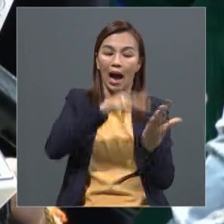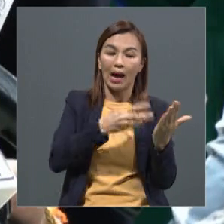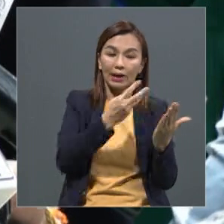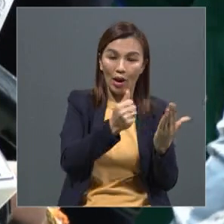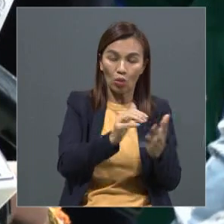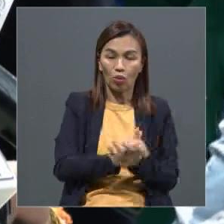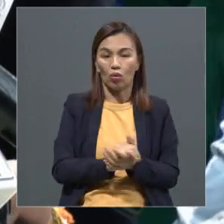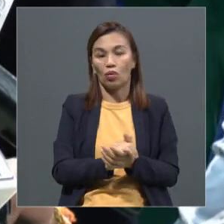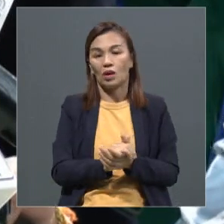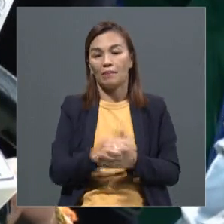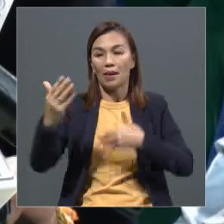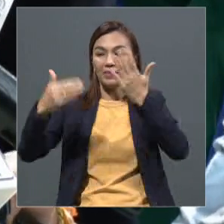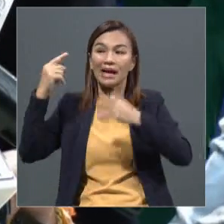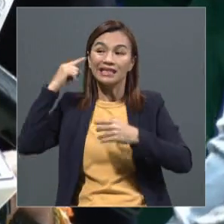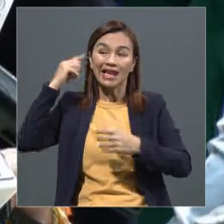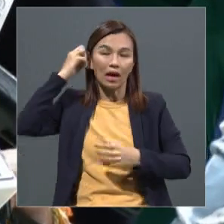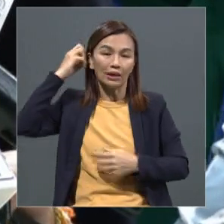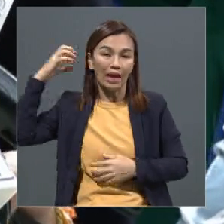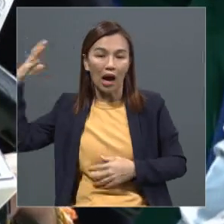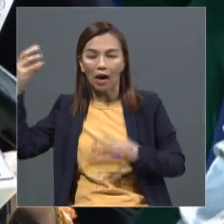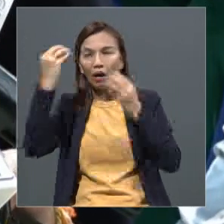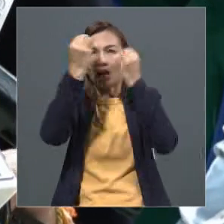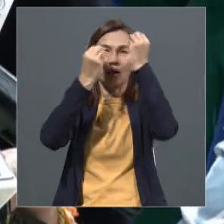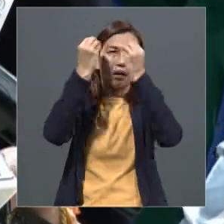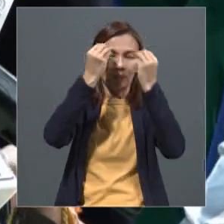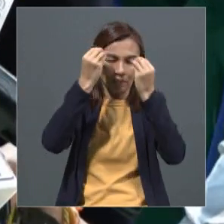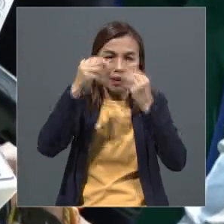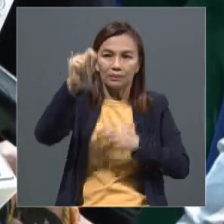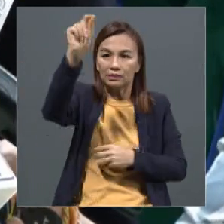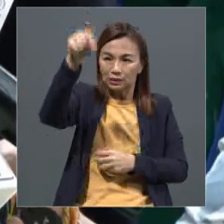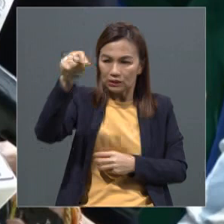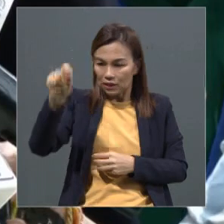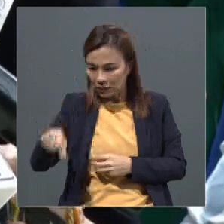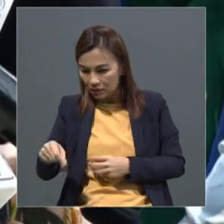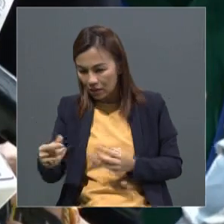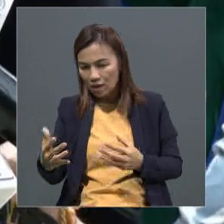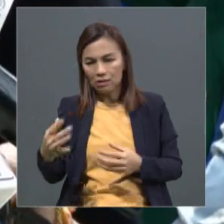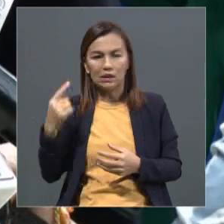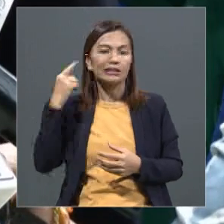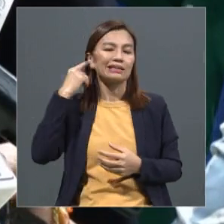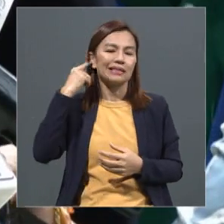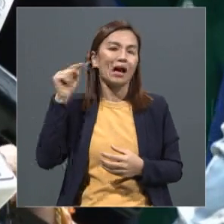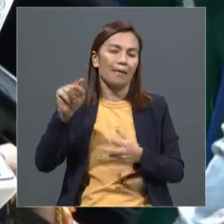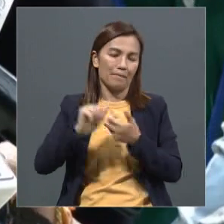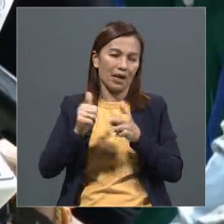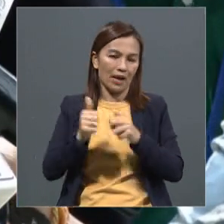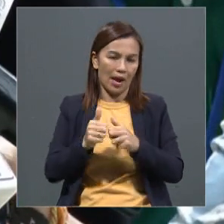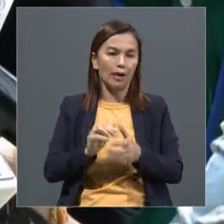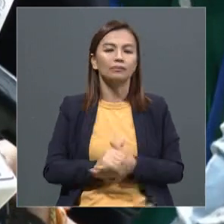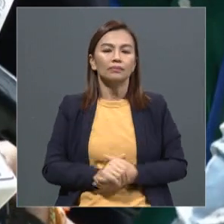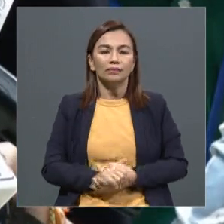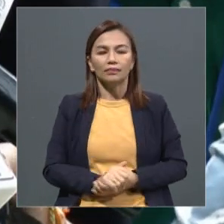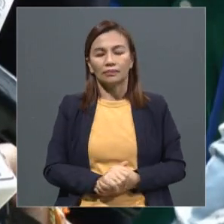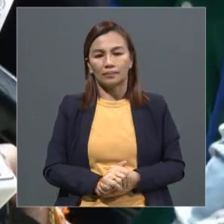ทำกิจกรรมอย่างอื่นด้วยตั้งแต่เช้านะครับก็อาจจะเกิดความอ่าคลาดเคลื่อนในการรับฟังและขานคะแนนและก็ขีดคะแนนด้วยครับ